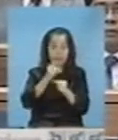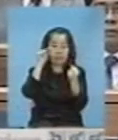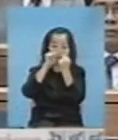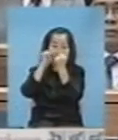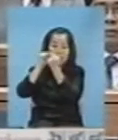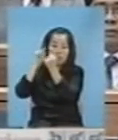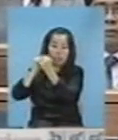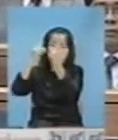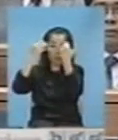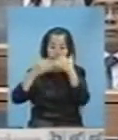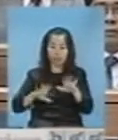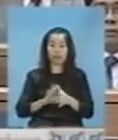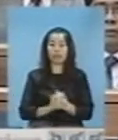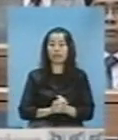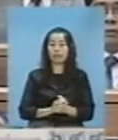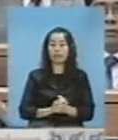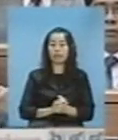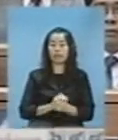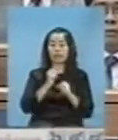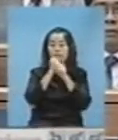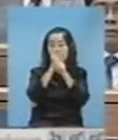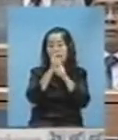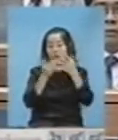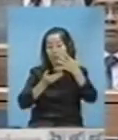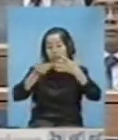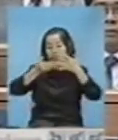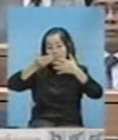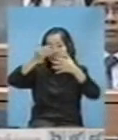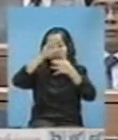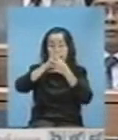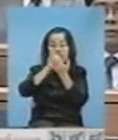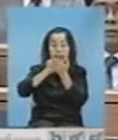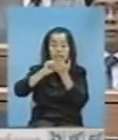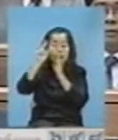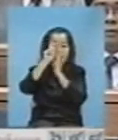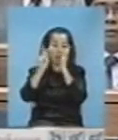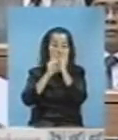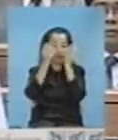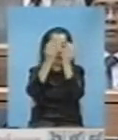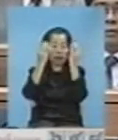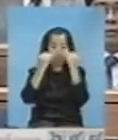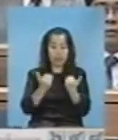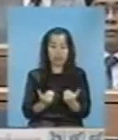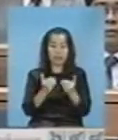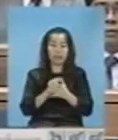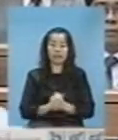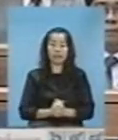คล้องมากขึ้นมาแล้วโดยลำดับในการร่างรัฐธรรมนูญฉบับที่ใช้อยู่ในปัจจุบันนั้น